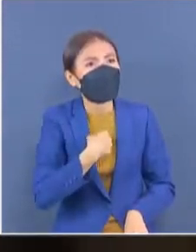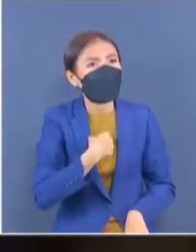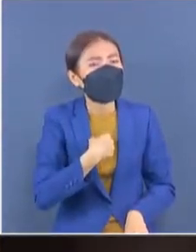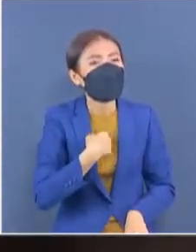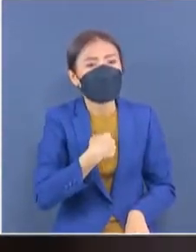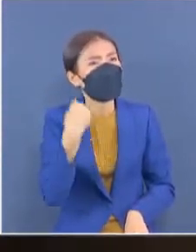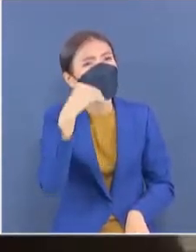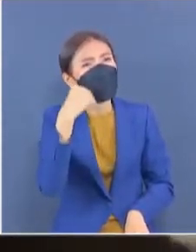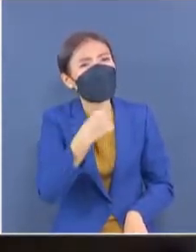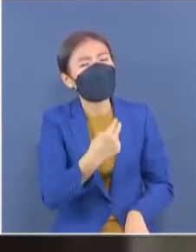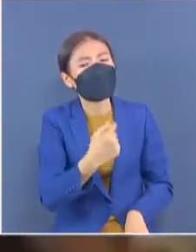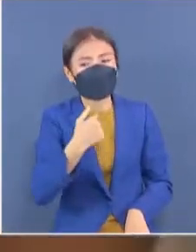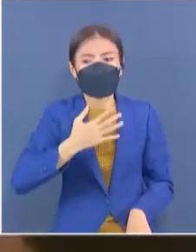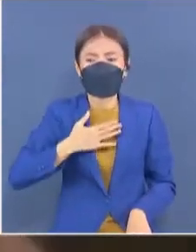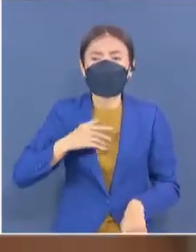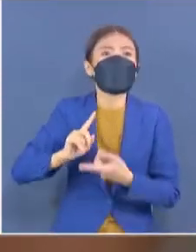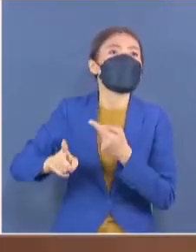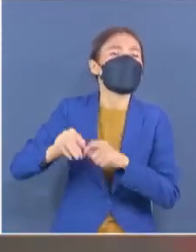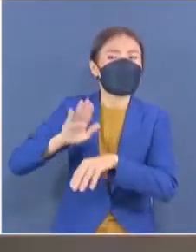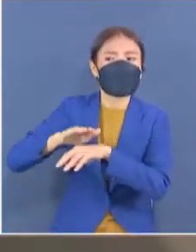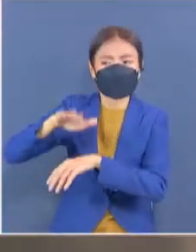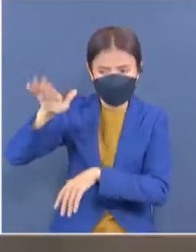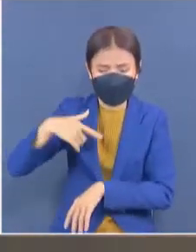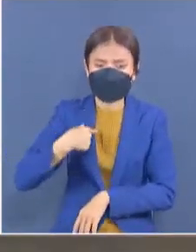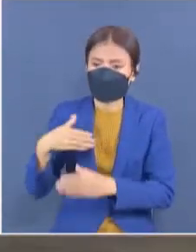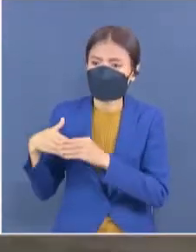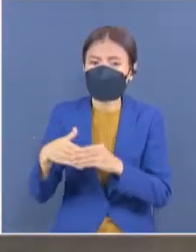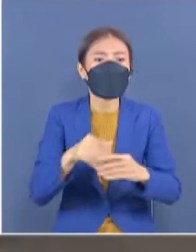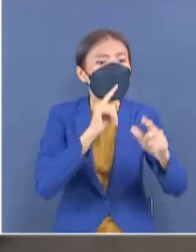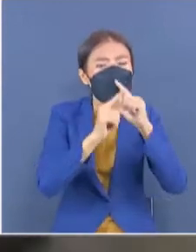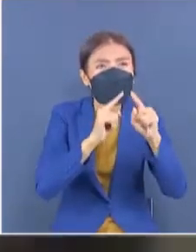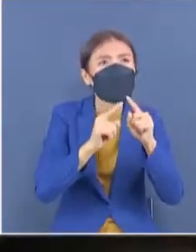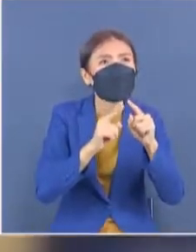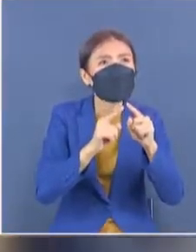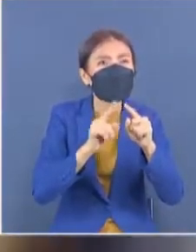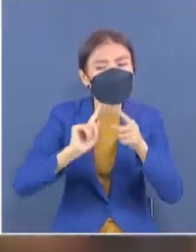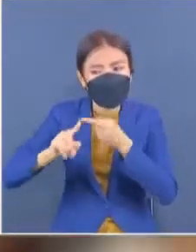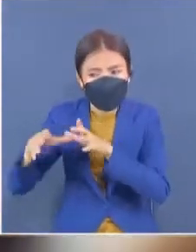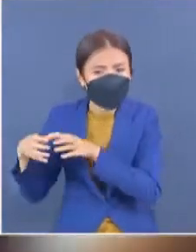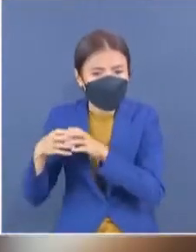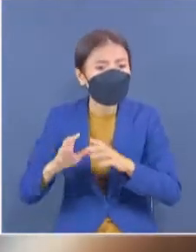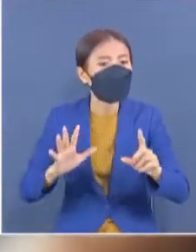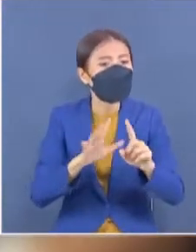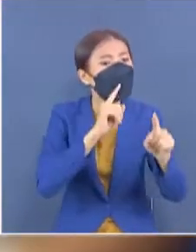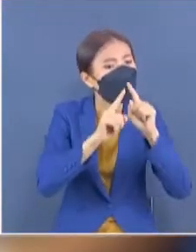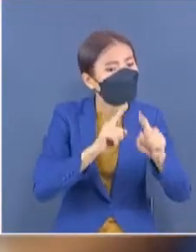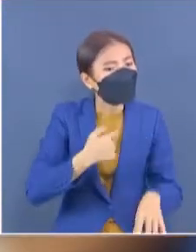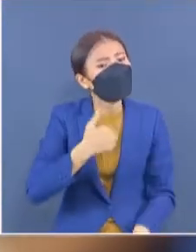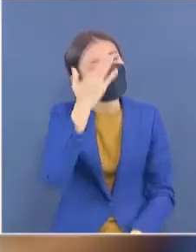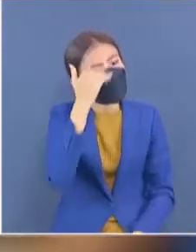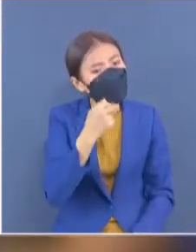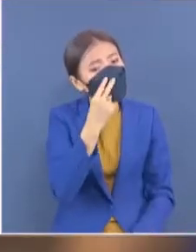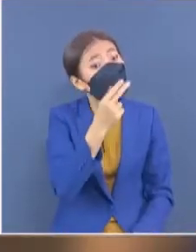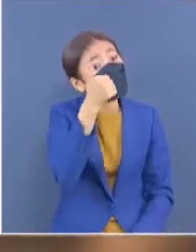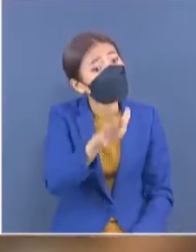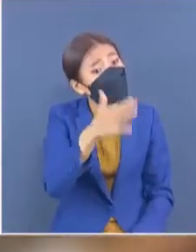วนเพื่อนที่ทำงานด้วยกันเนี่ยมาเคลียร์ใจกับคู่กรณีหน่อยไอ้ตกลงมันยังไง ครับ มองหน้าไม่ได้มองหน้าแล้วมีปัญหาอะไรยังไ